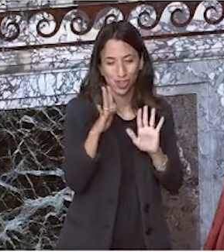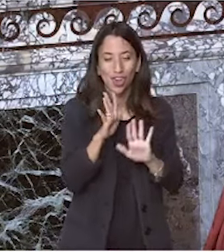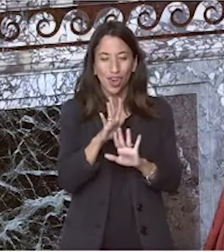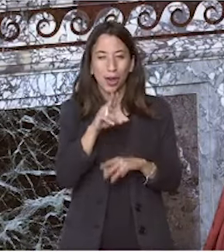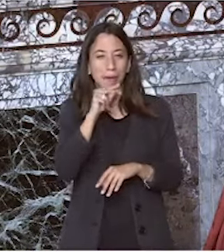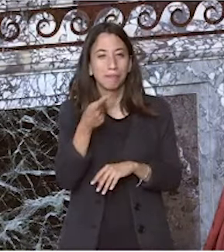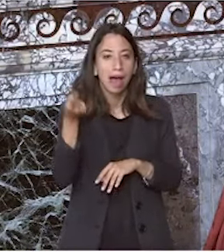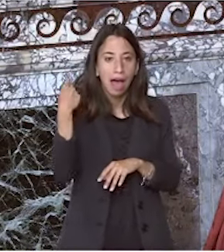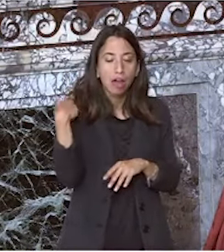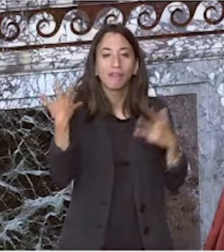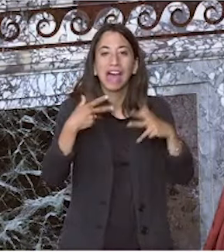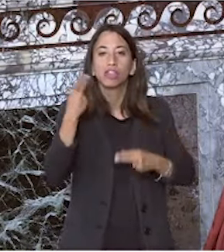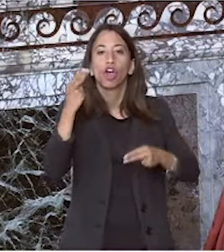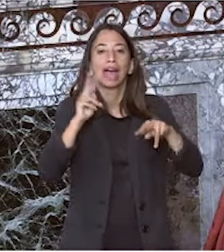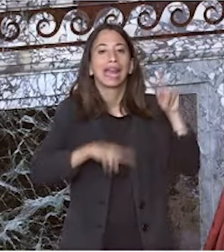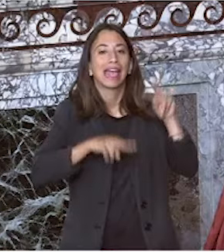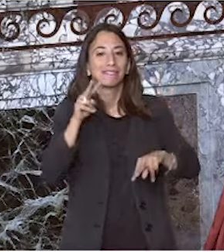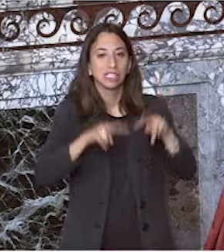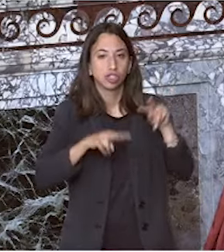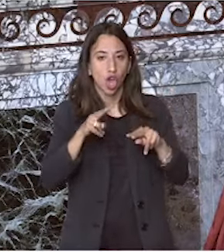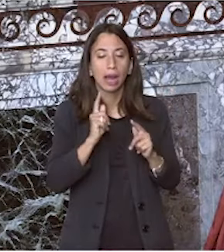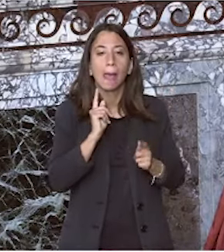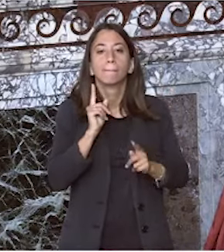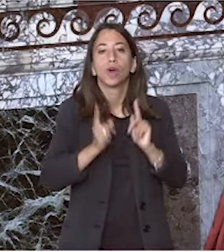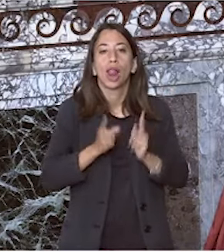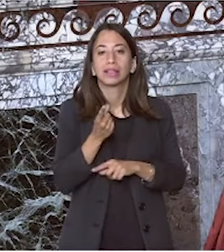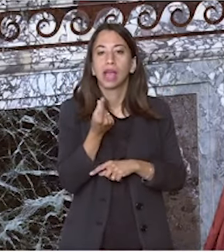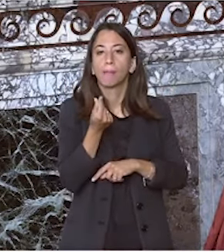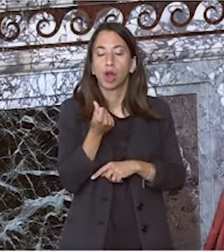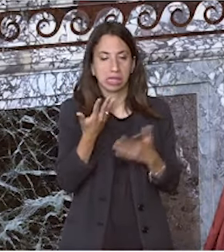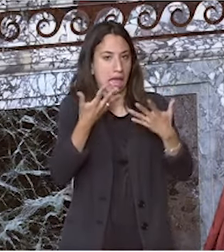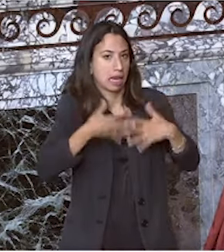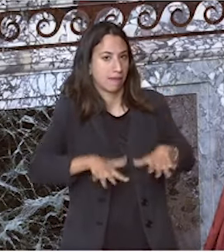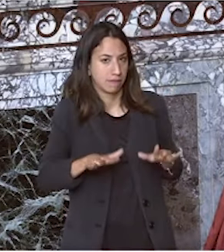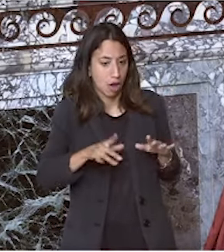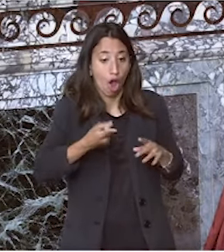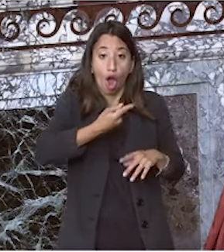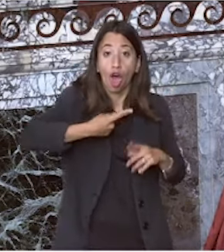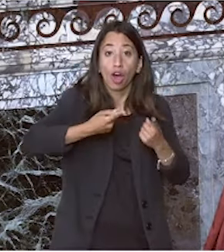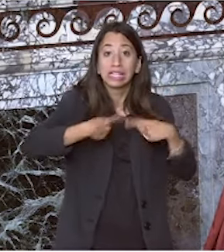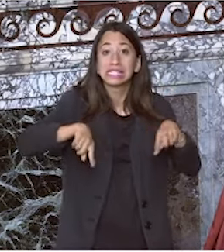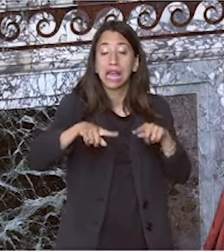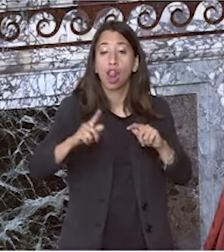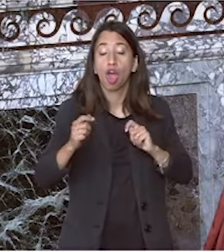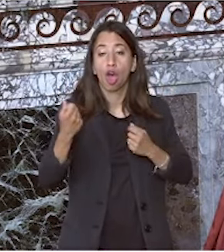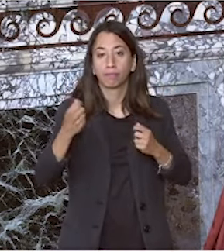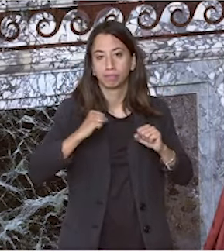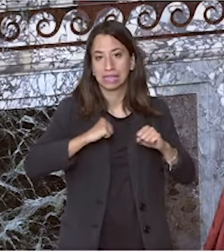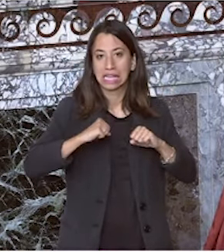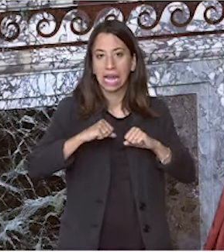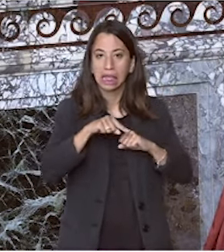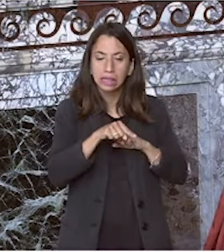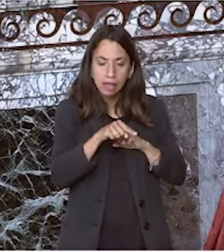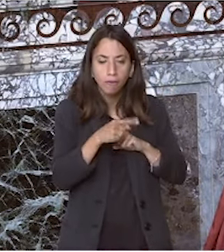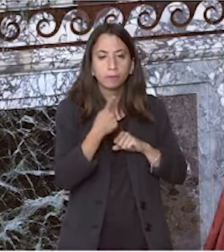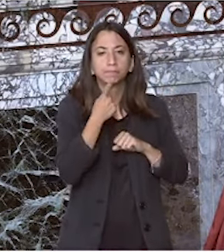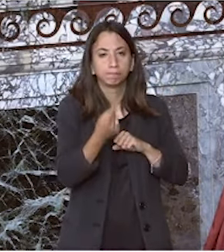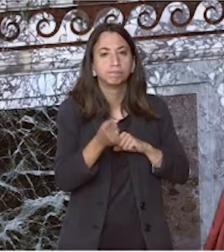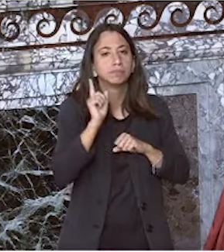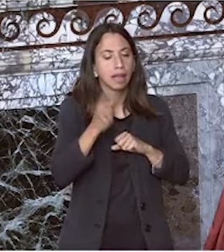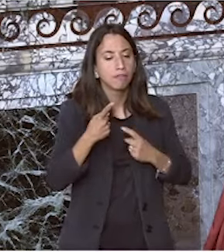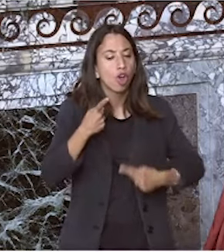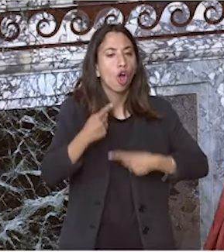la revisione dell'assetto operativo della politica monetaria. Il Consiglio direttivo ha stabilito che continuerà ad